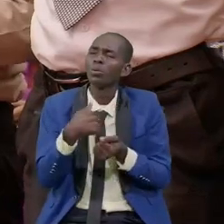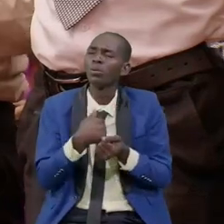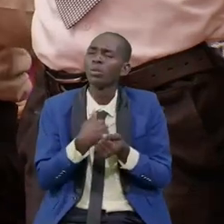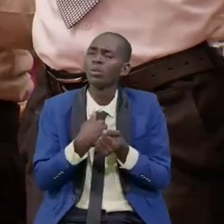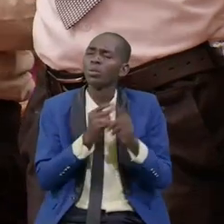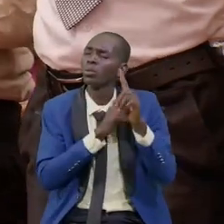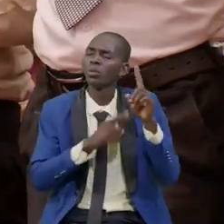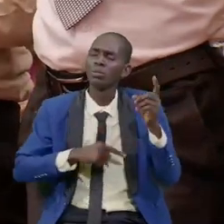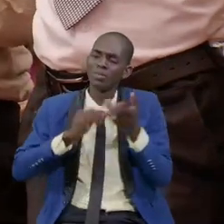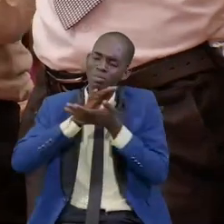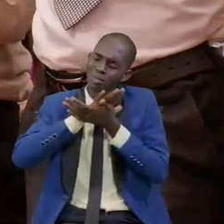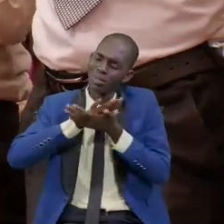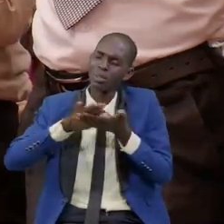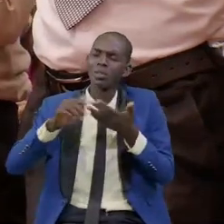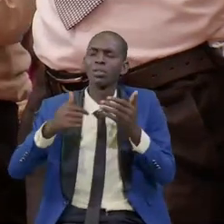Purifie-moi.